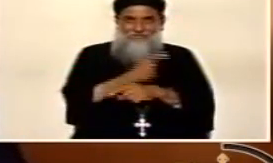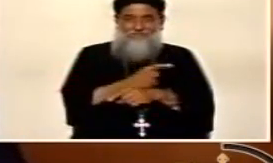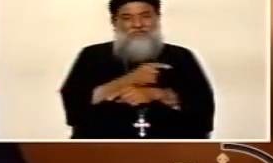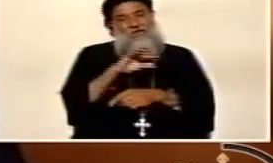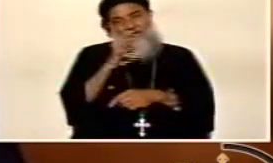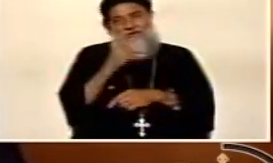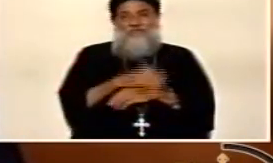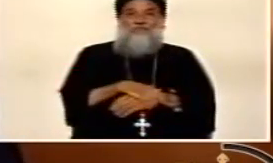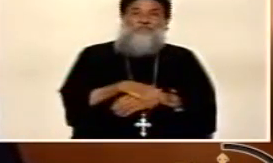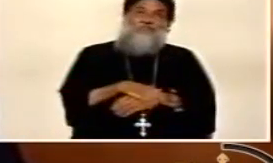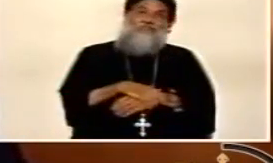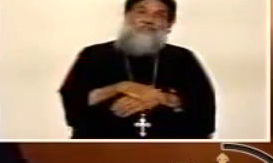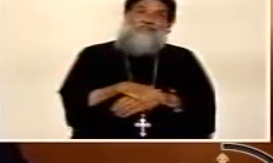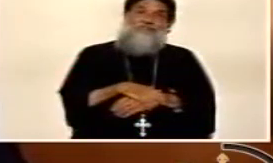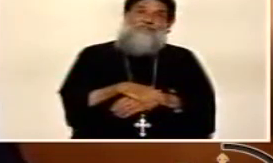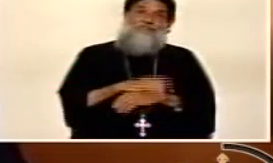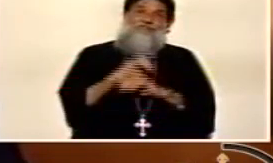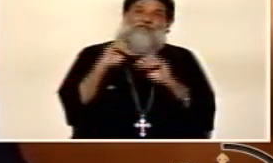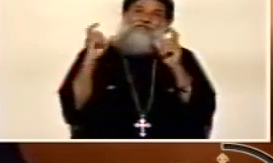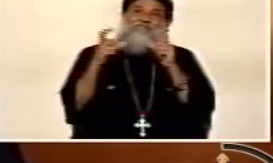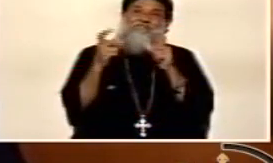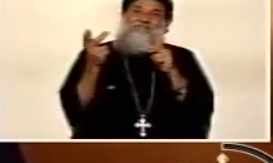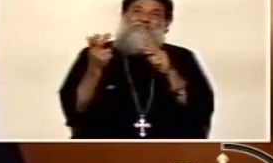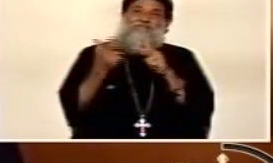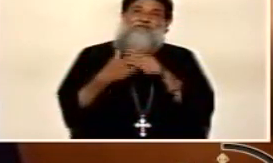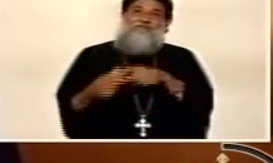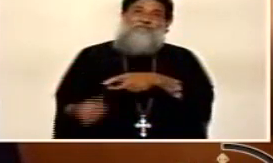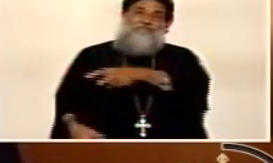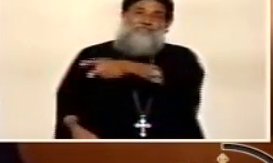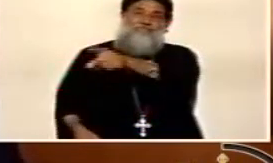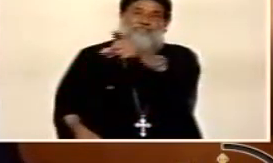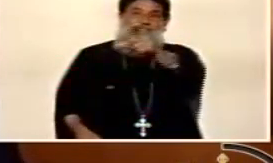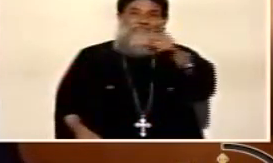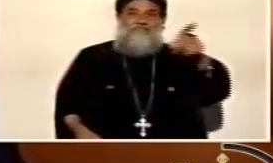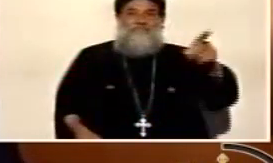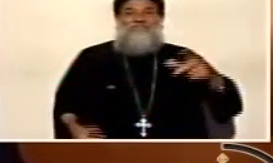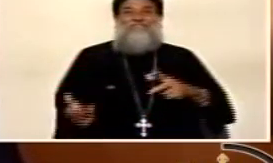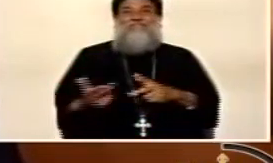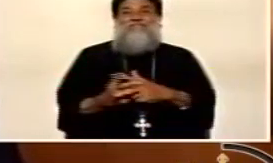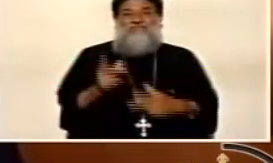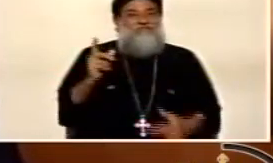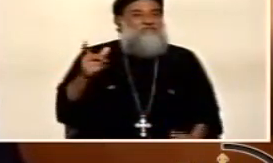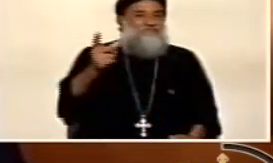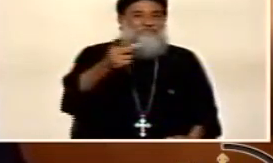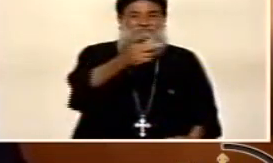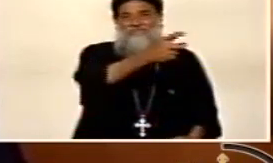أحيانا بعض من الشعب أو بعض من الناس